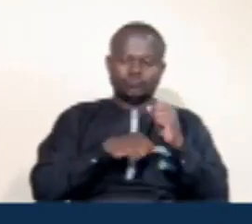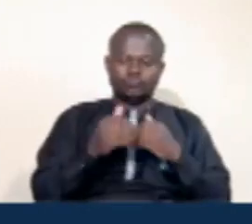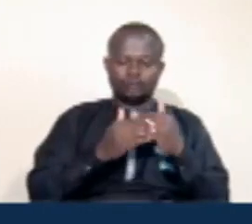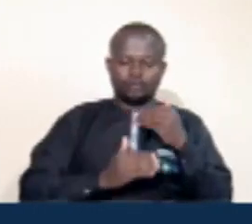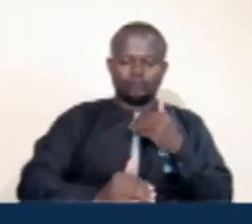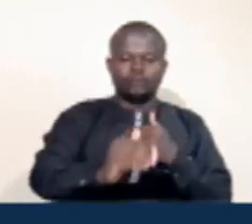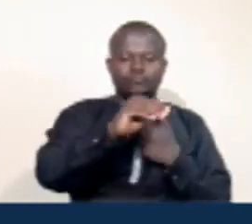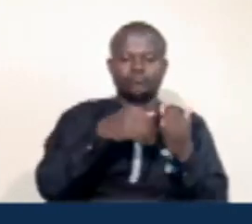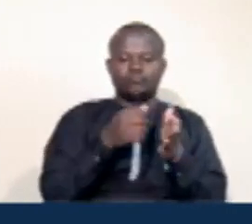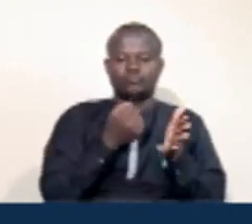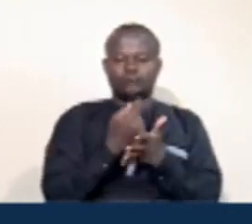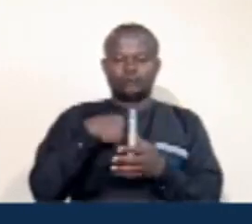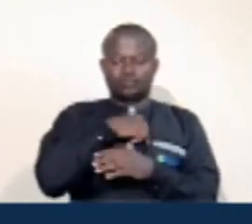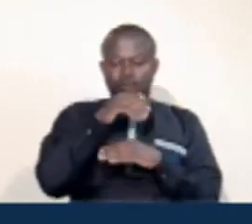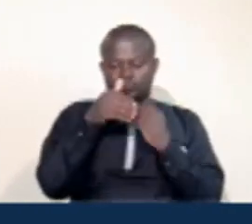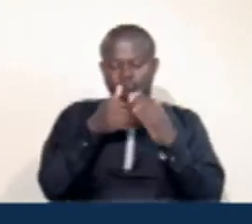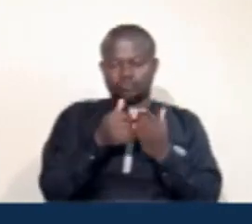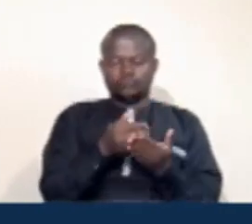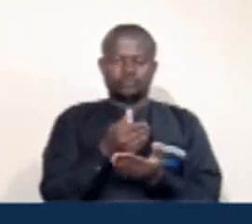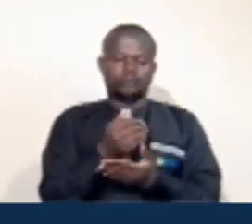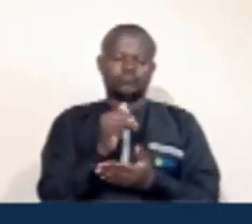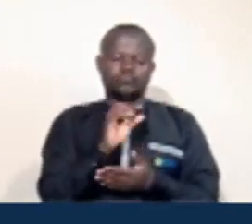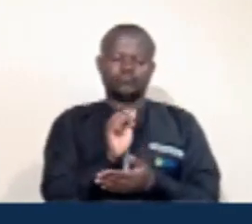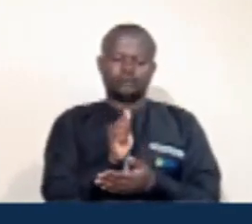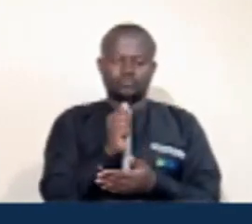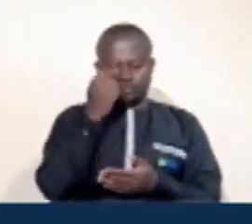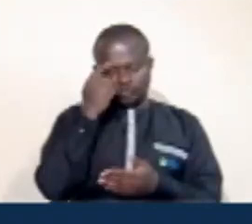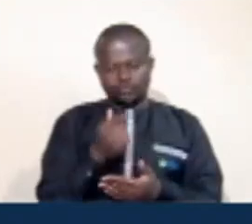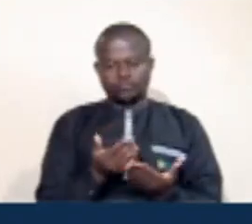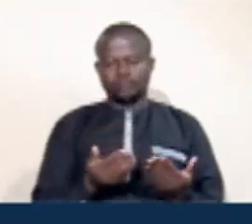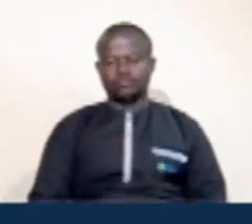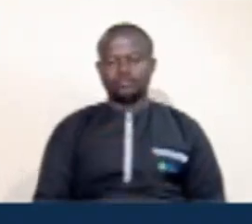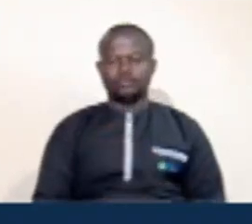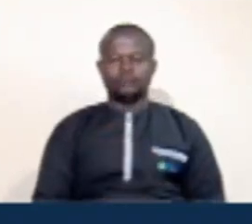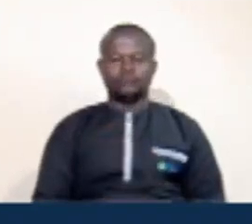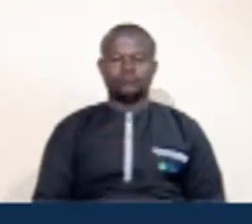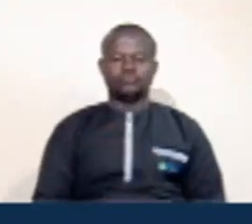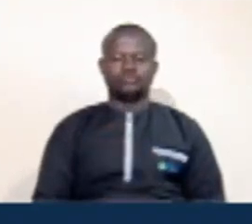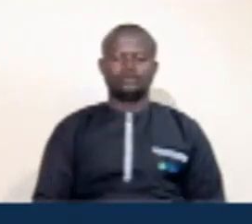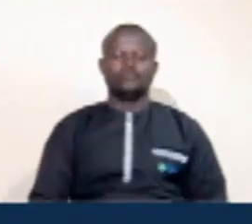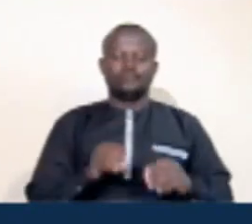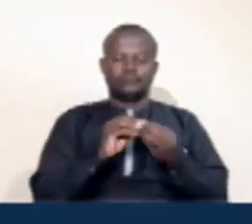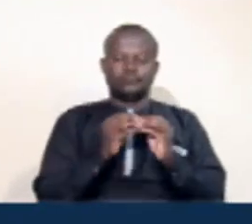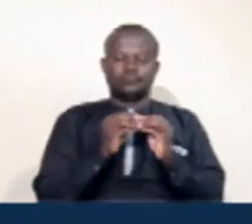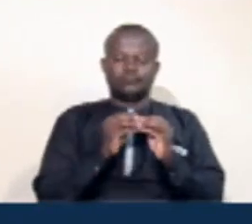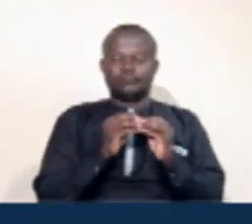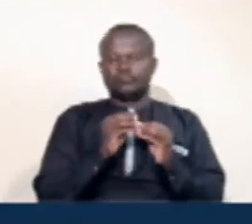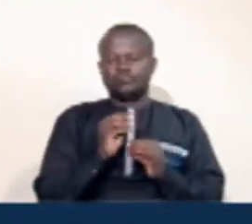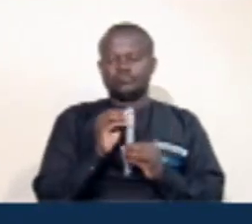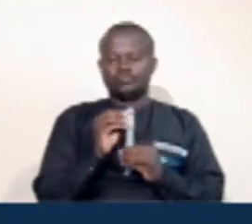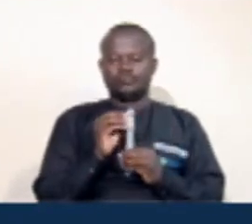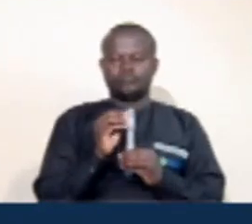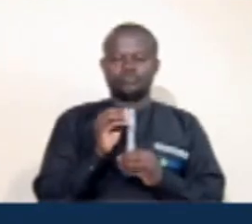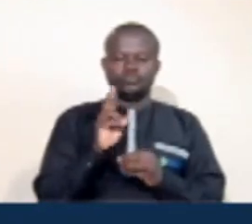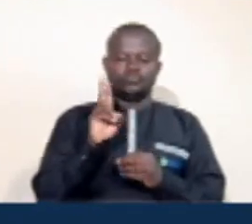no kutuma aba income generating kuri station yacu. Imibare ishami ry'umuryango w'abibumbye ryita ku buzima OMS yerekana ko